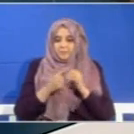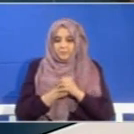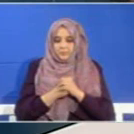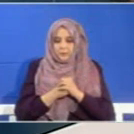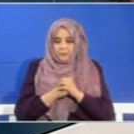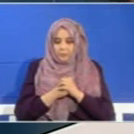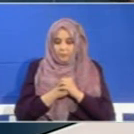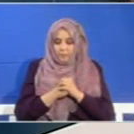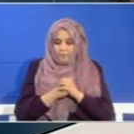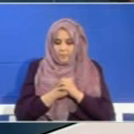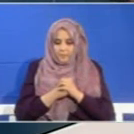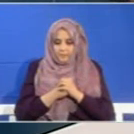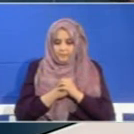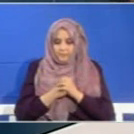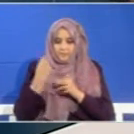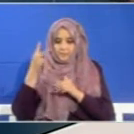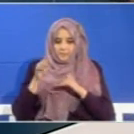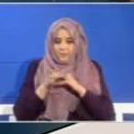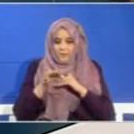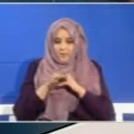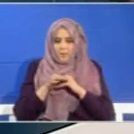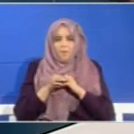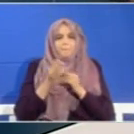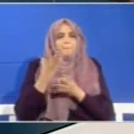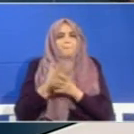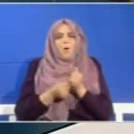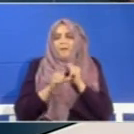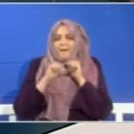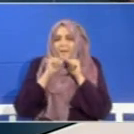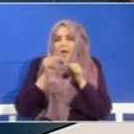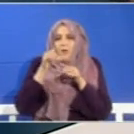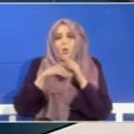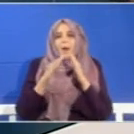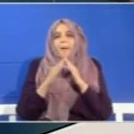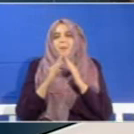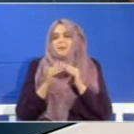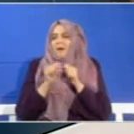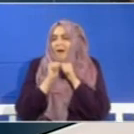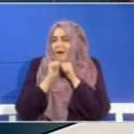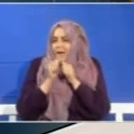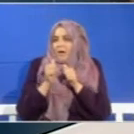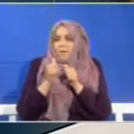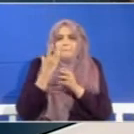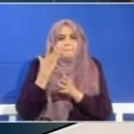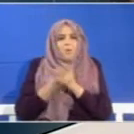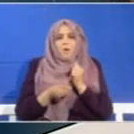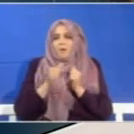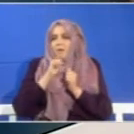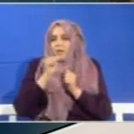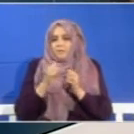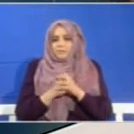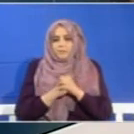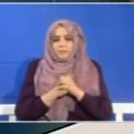سيد الفاضل، الزوجة تاعي ما خصها والو في البيت، ما خصها حتى حاجة في البيت، دير لي